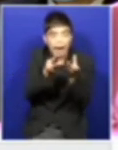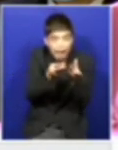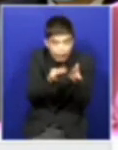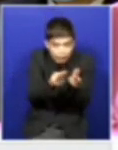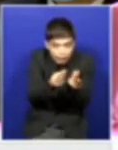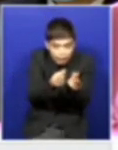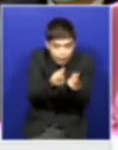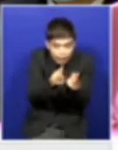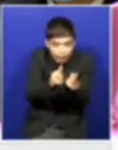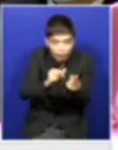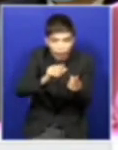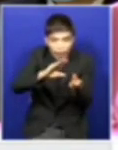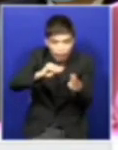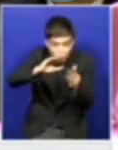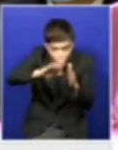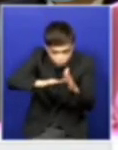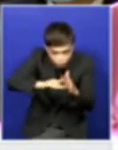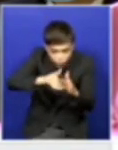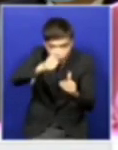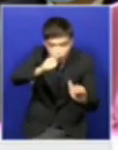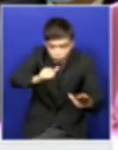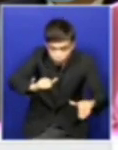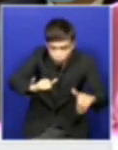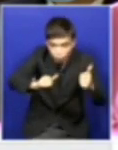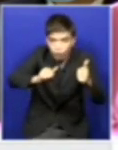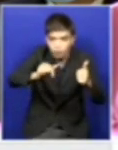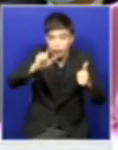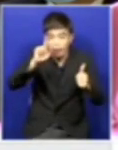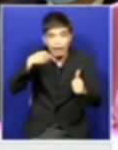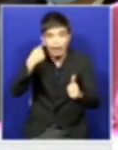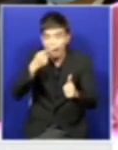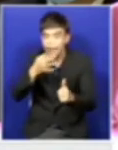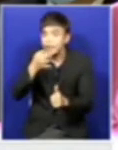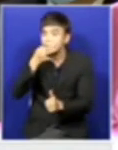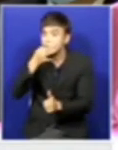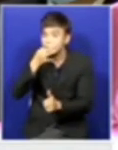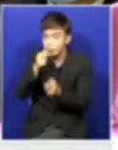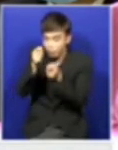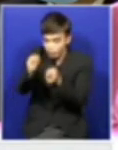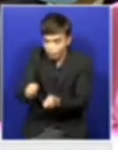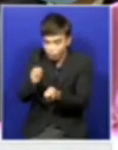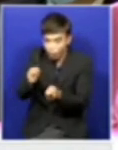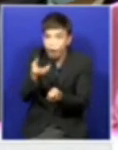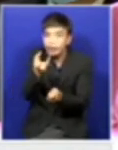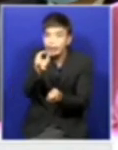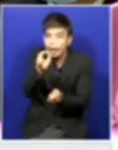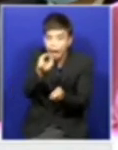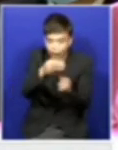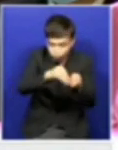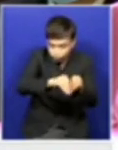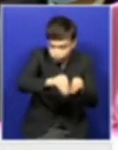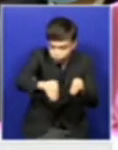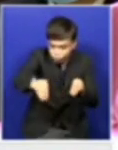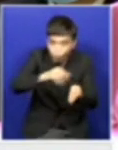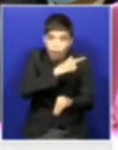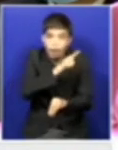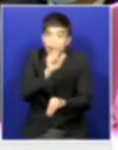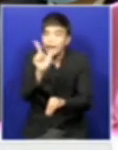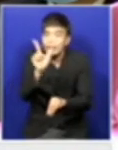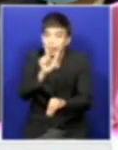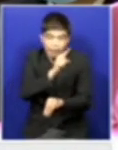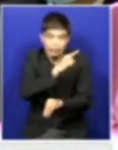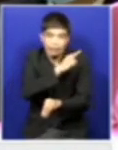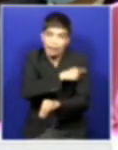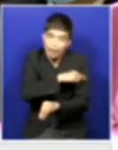รท่านต้องพาเกษตรกรครับที่ปลูกข้าวครับวันนี้อย่าพาขายข้าวเปลือกต้องพาขายข้าวส